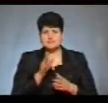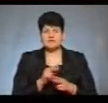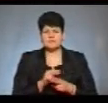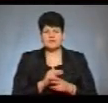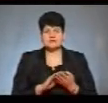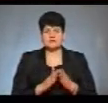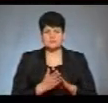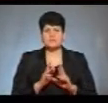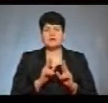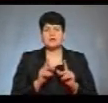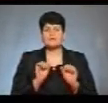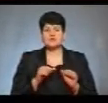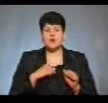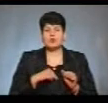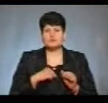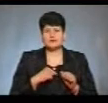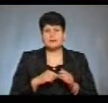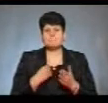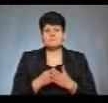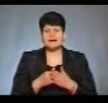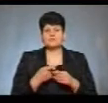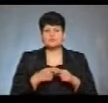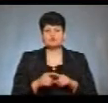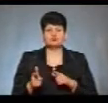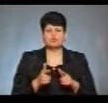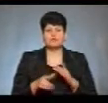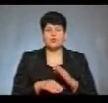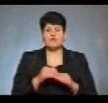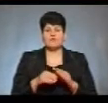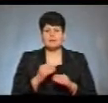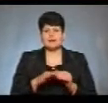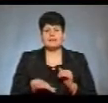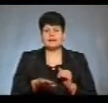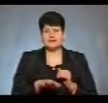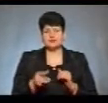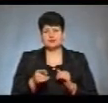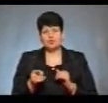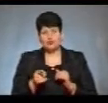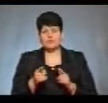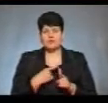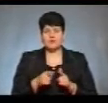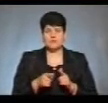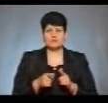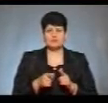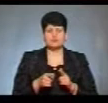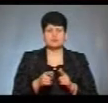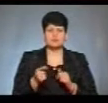Питання таке, як можете охарактеризувати матеріально-технічну готовність до виборів на дільницях у Тернополі, а також готовність Тернопільської